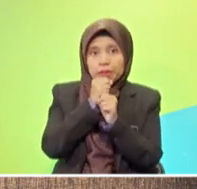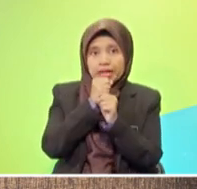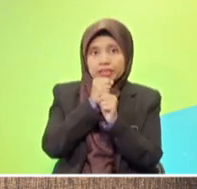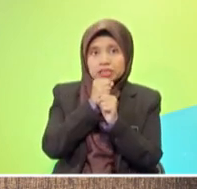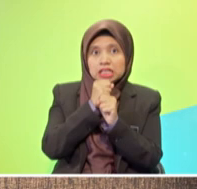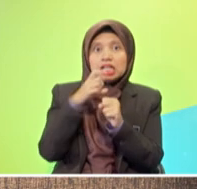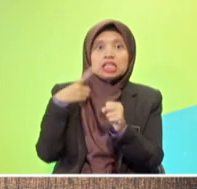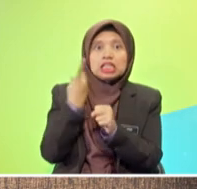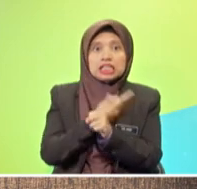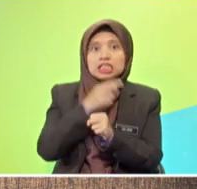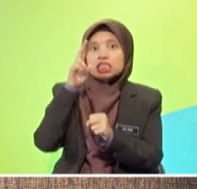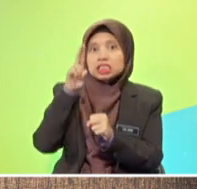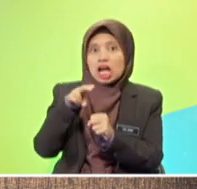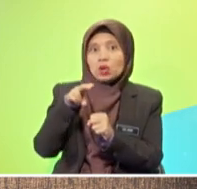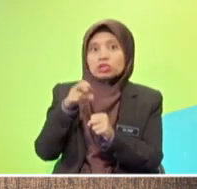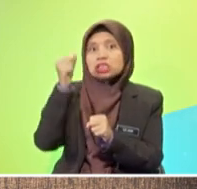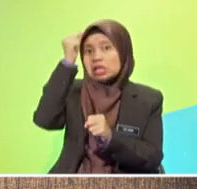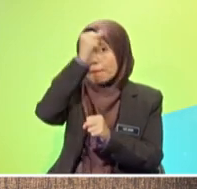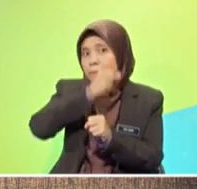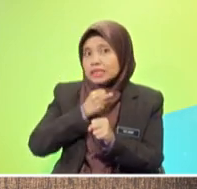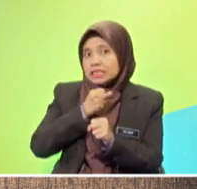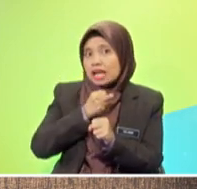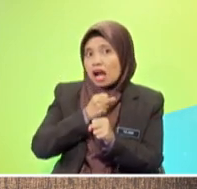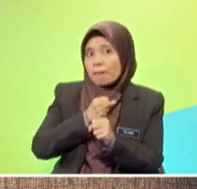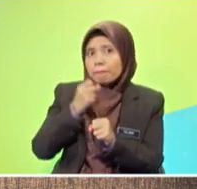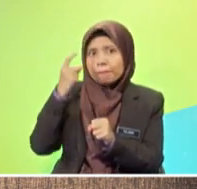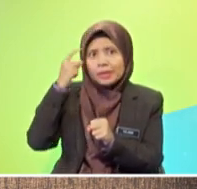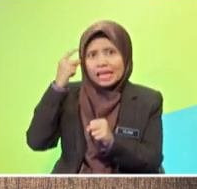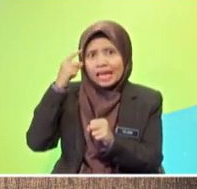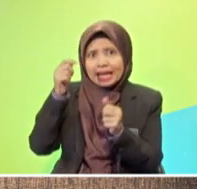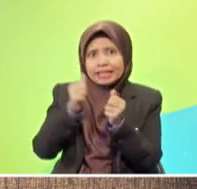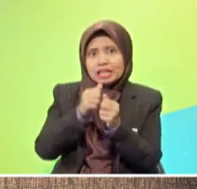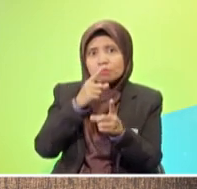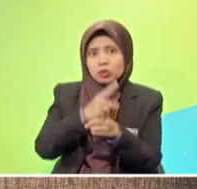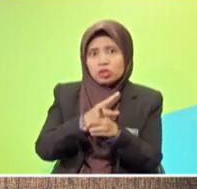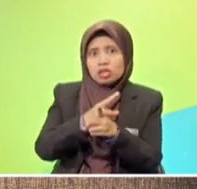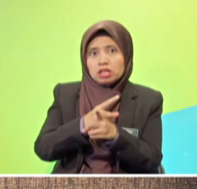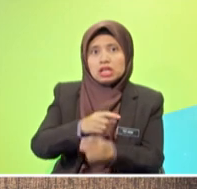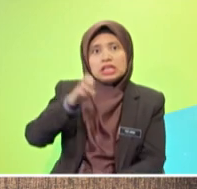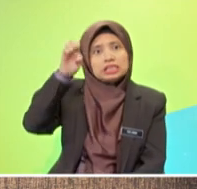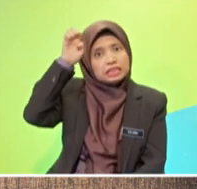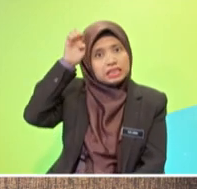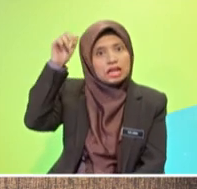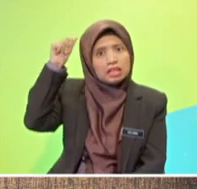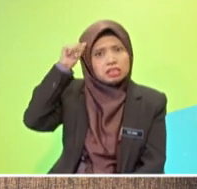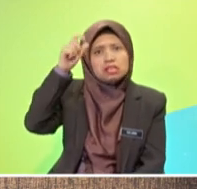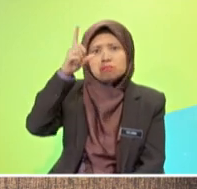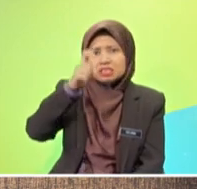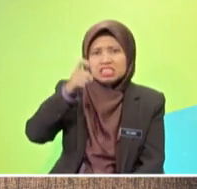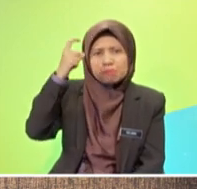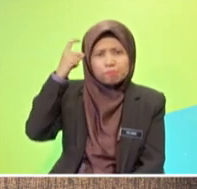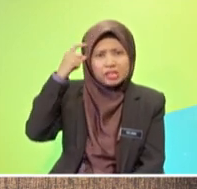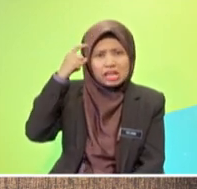Kita seharusnya bersikap rasional dalam sesuatu tindakan seharusnya memastikan kebenaran dan tidak